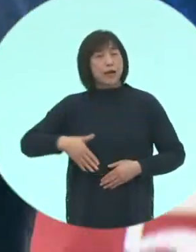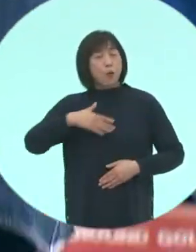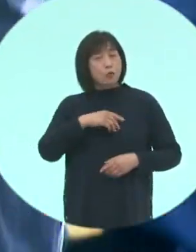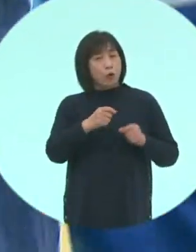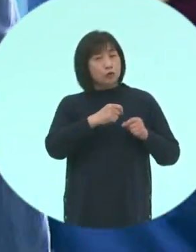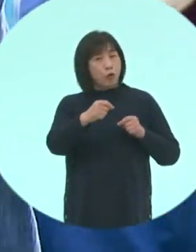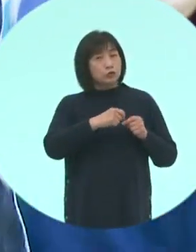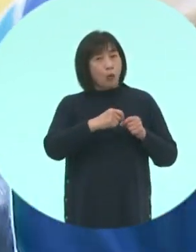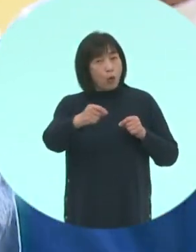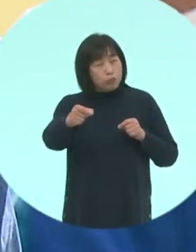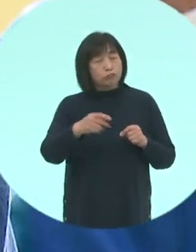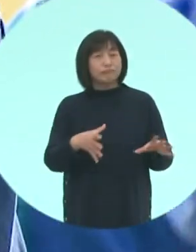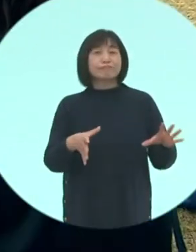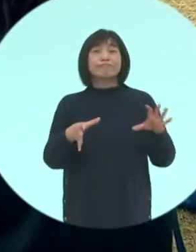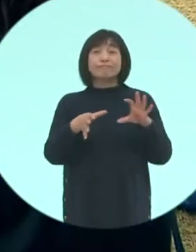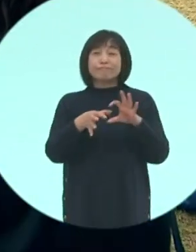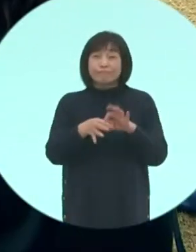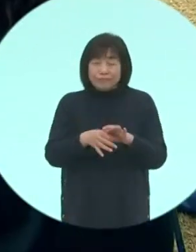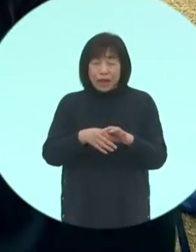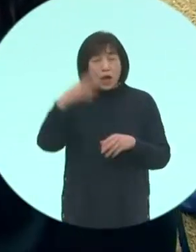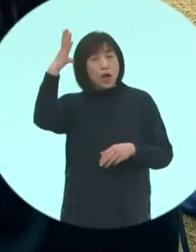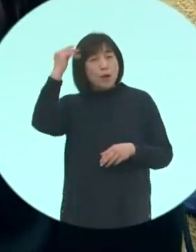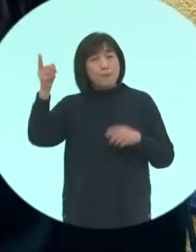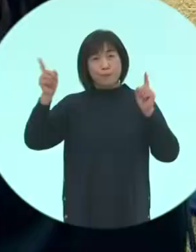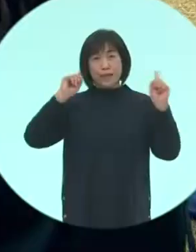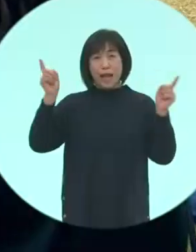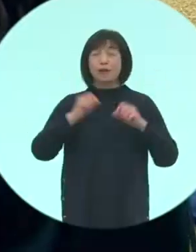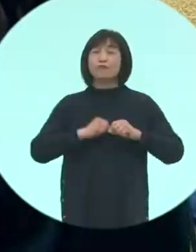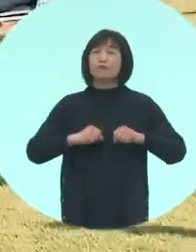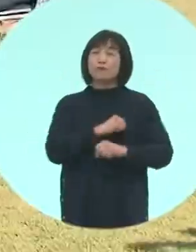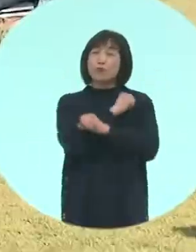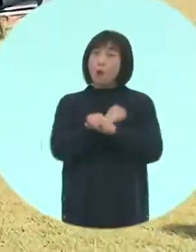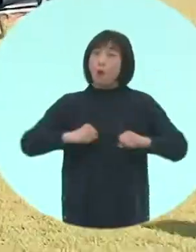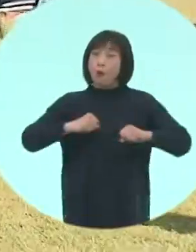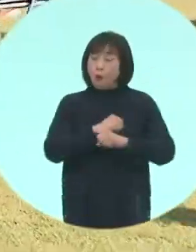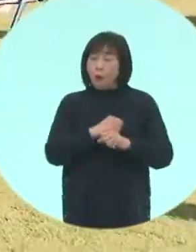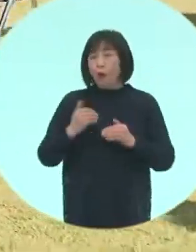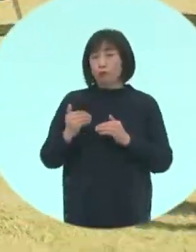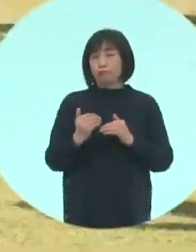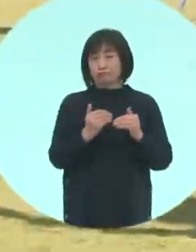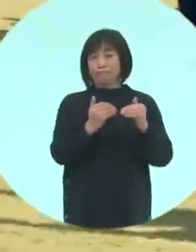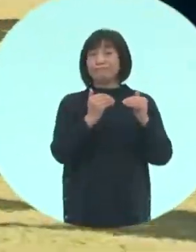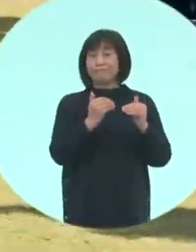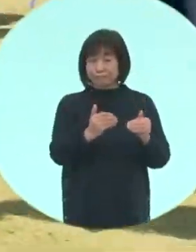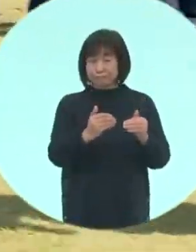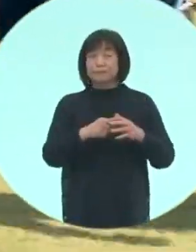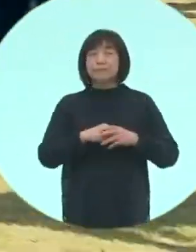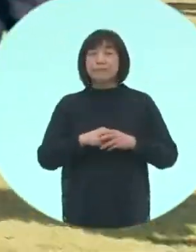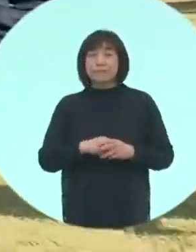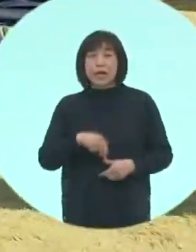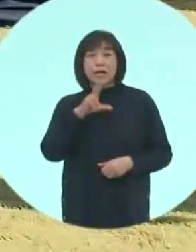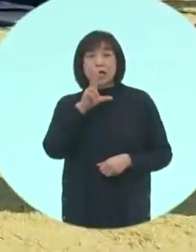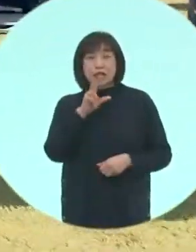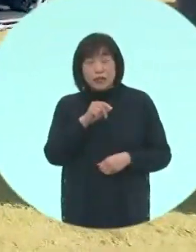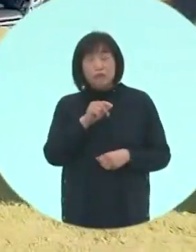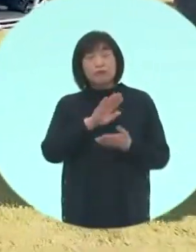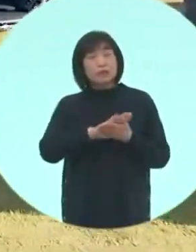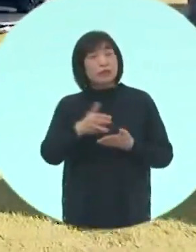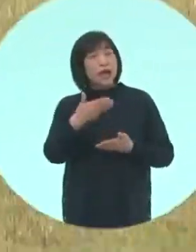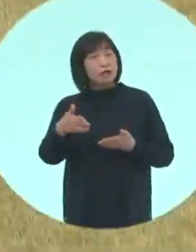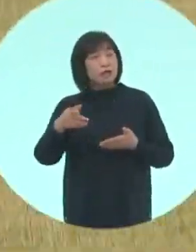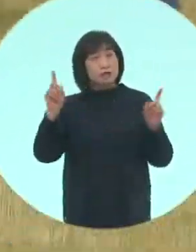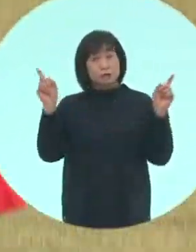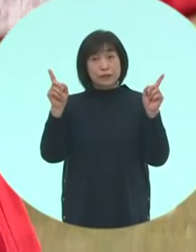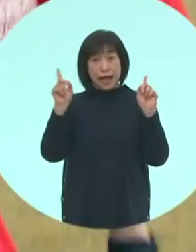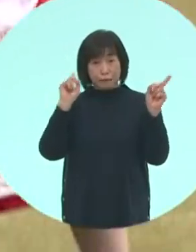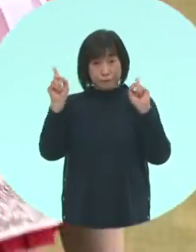るミナレク運動を推進しています。岐阜清流レクリエーションフェスティバルもミ